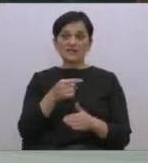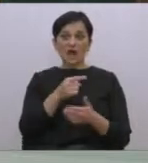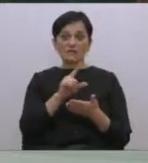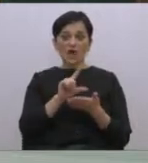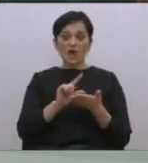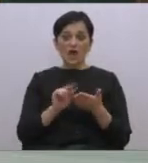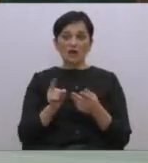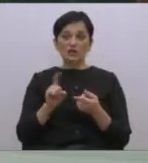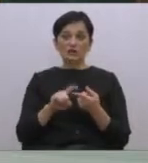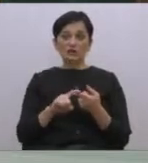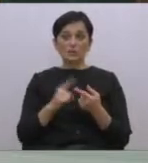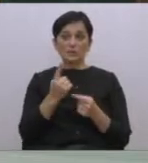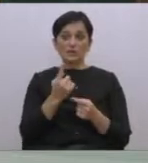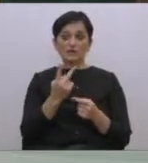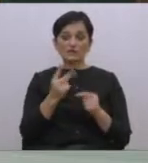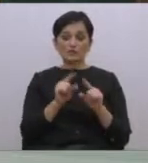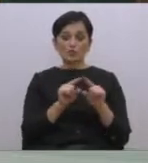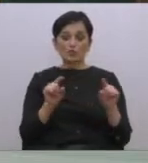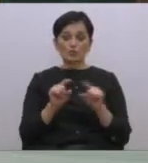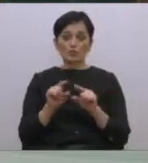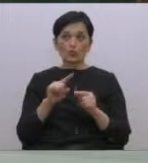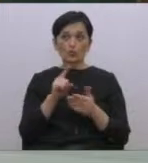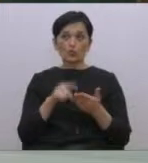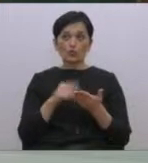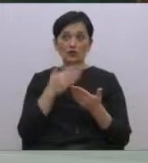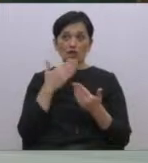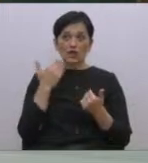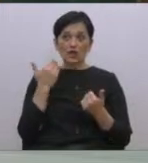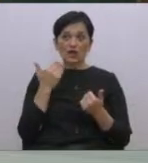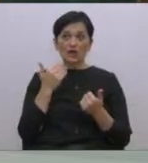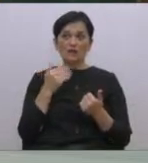6 sahe,